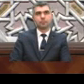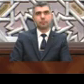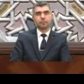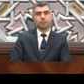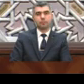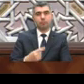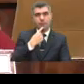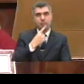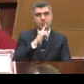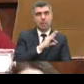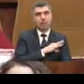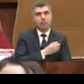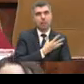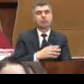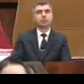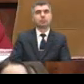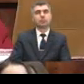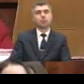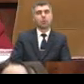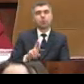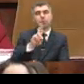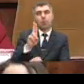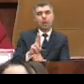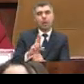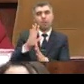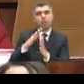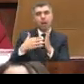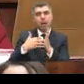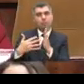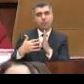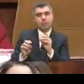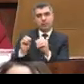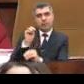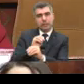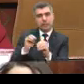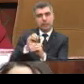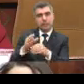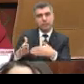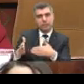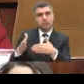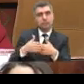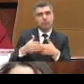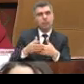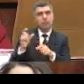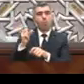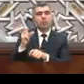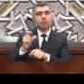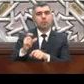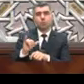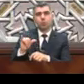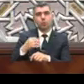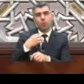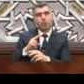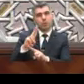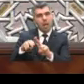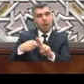بسم الله الرحمن الرحيم. نتساءل عن البرامج المحددة لإصلاح المساجد المغلقة السيد الوزير. شكرا السيد